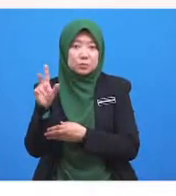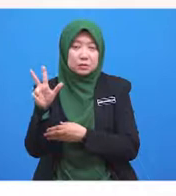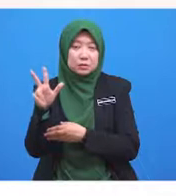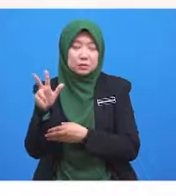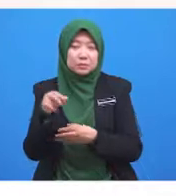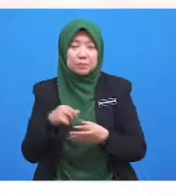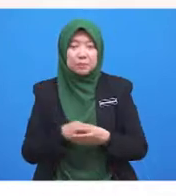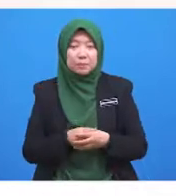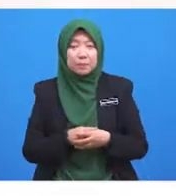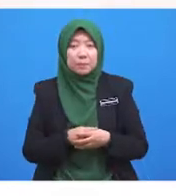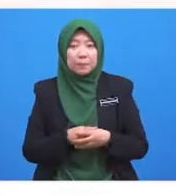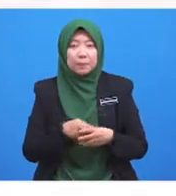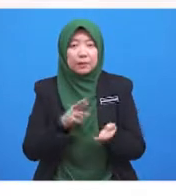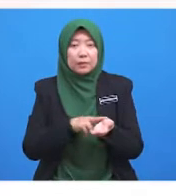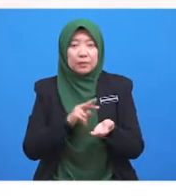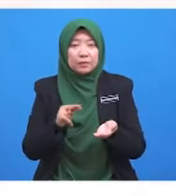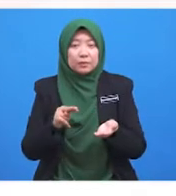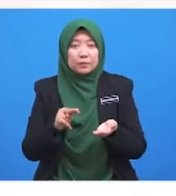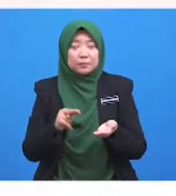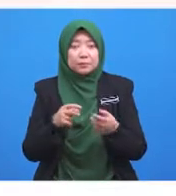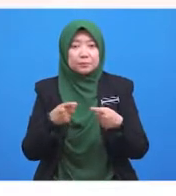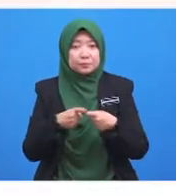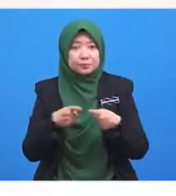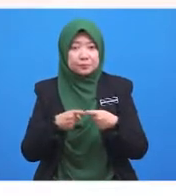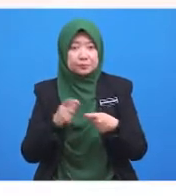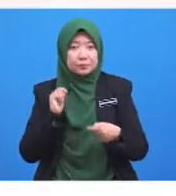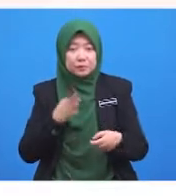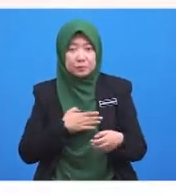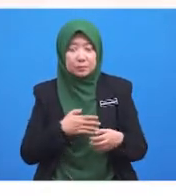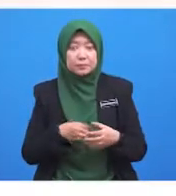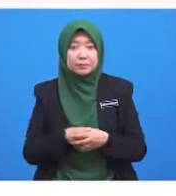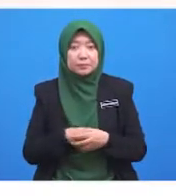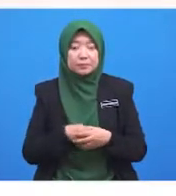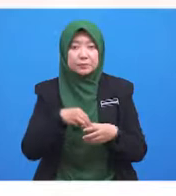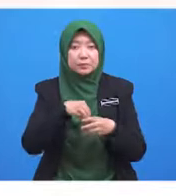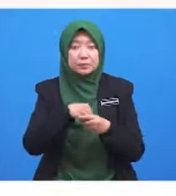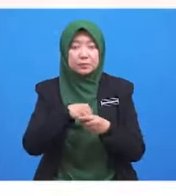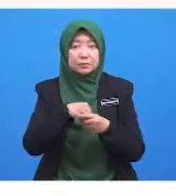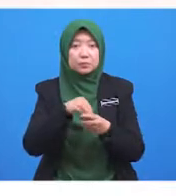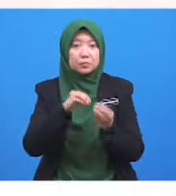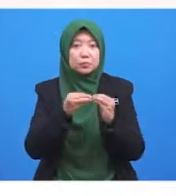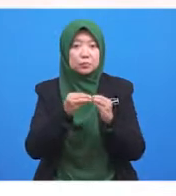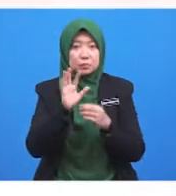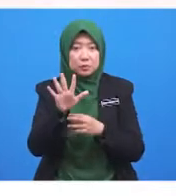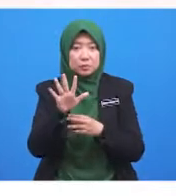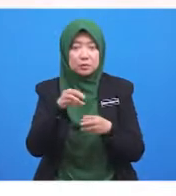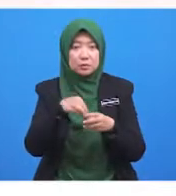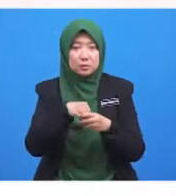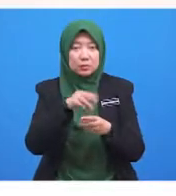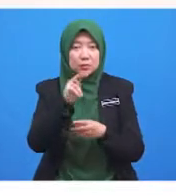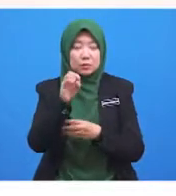MP06032013? Rawatan elektroterapi merupakan kompetensi nombor 5 dalam NOS